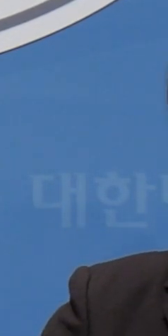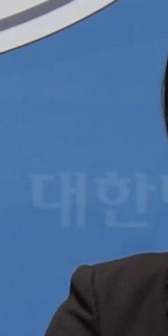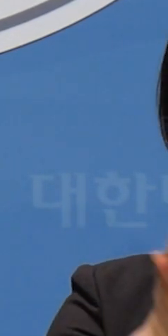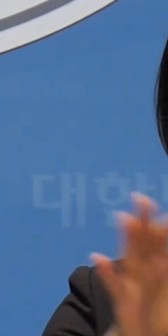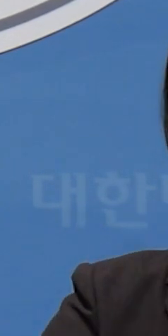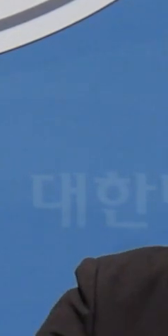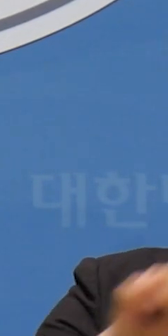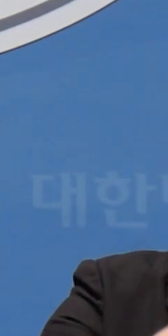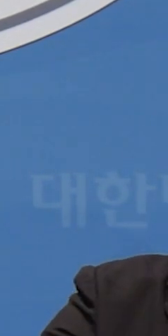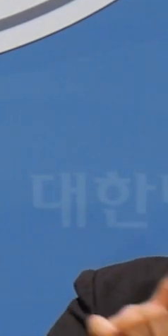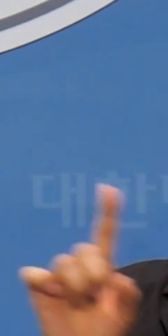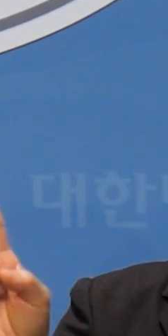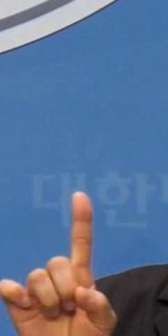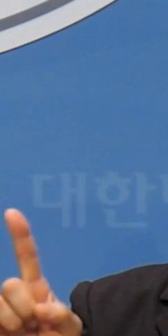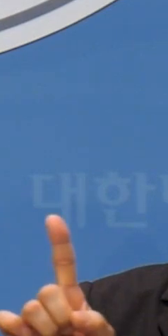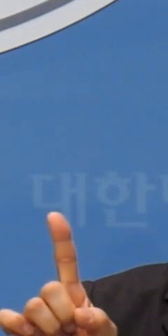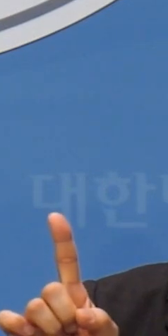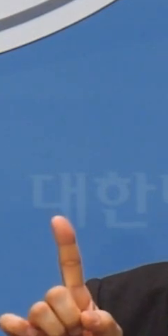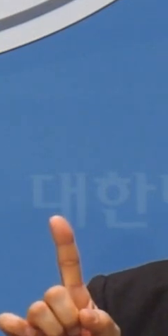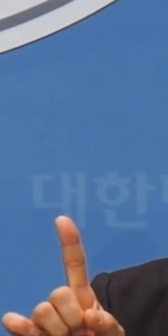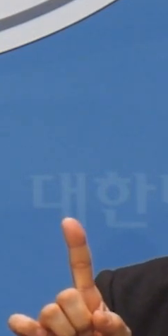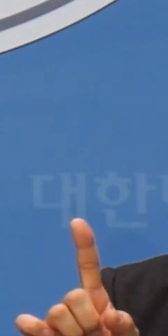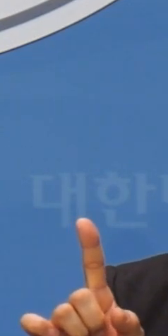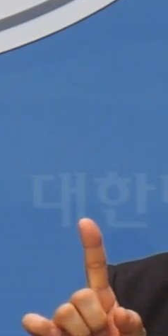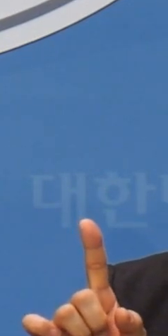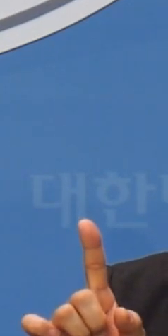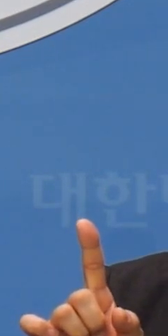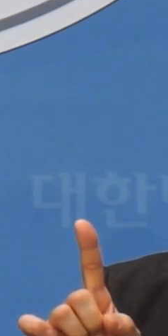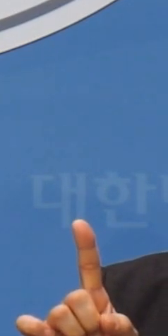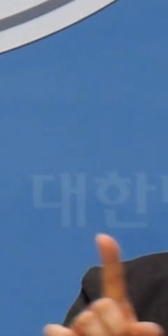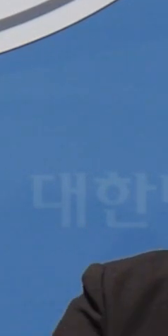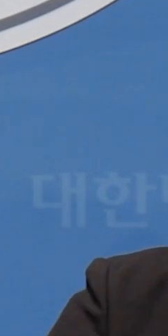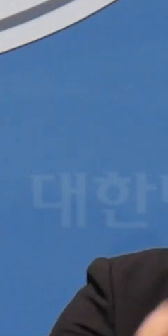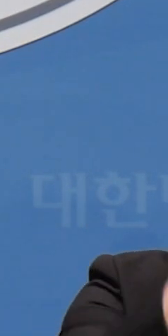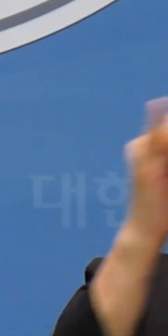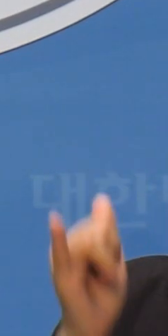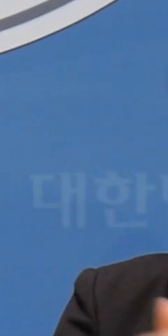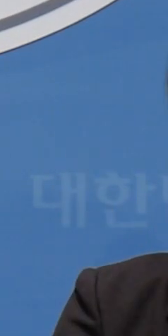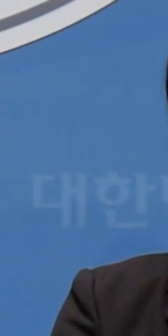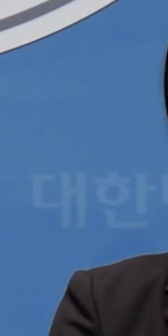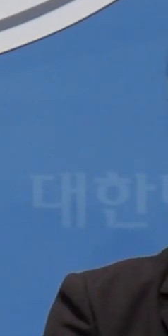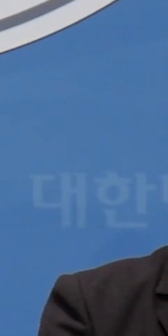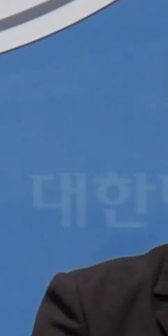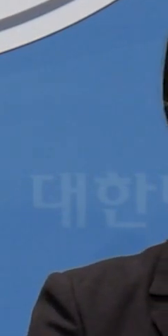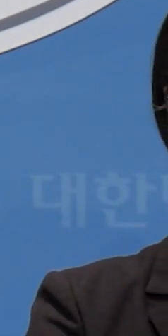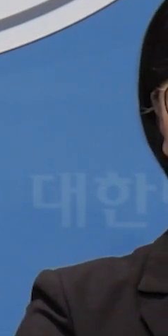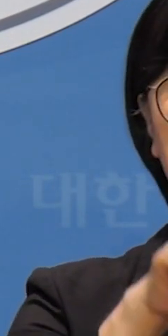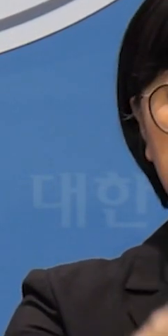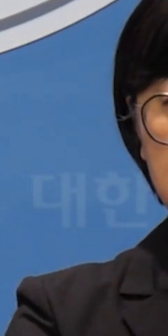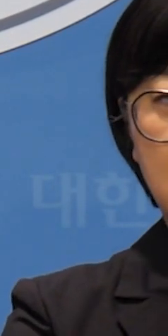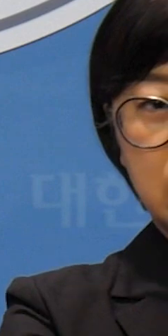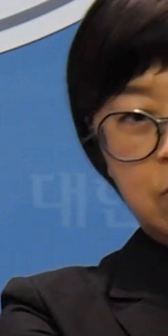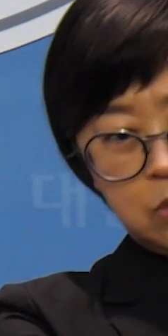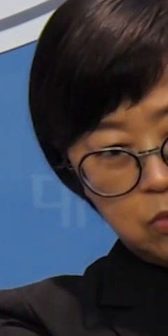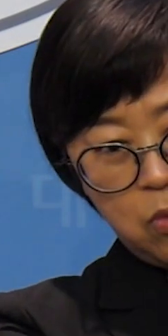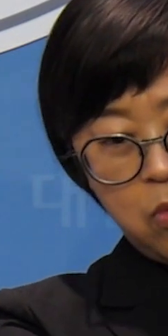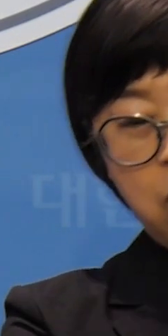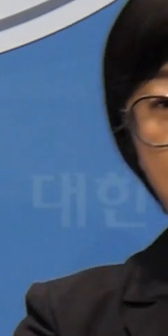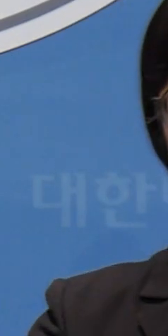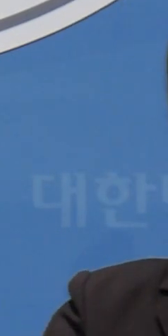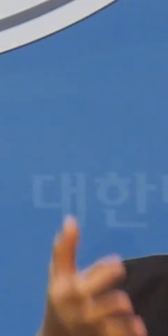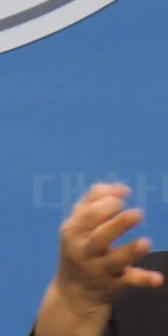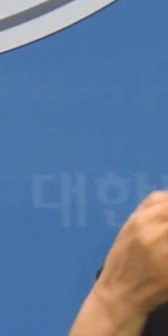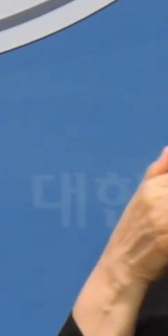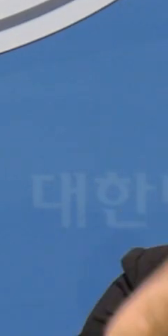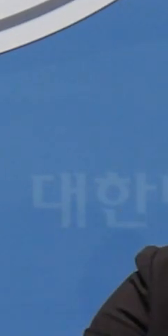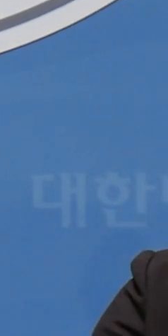그동안 우리 정치는 무엇을 해왔던 걸까요? 우리 사회의 구조적인 문제를 외면한 채